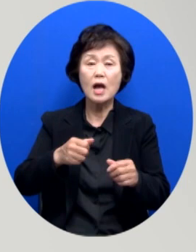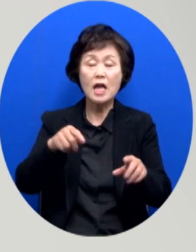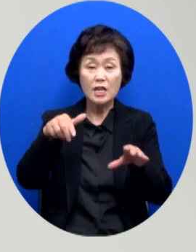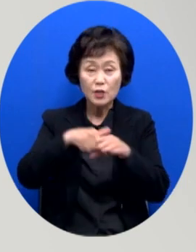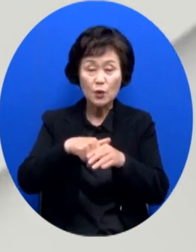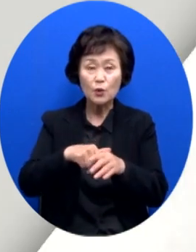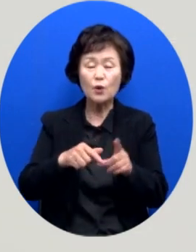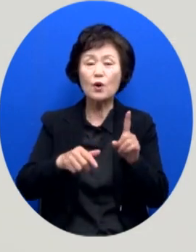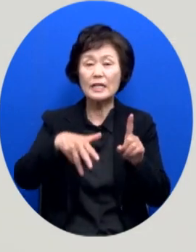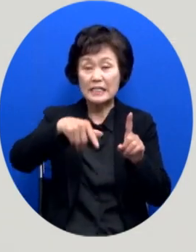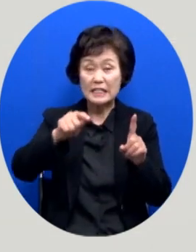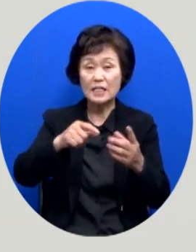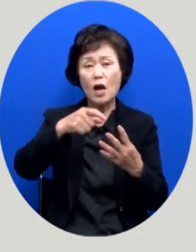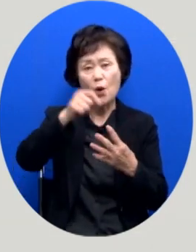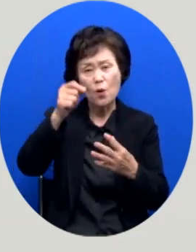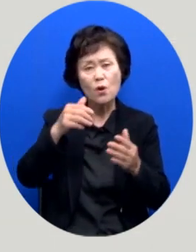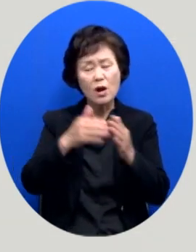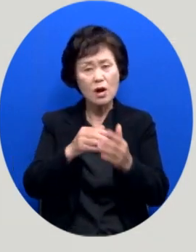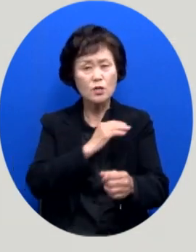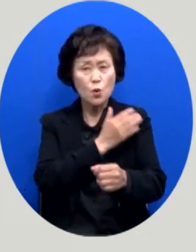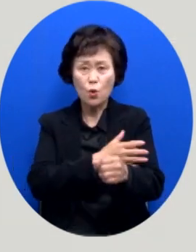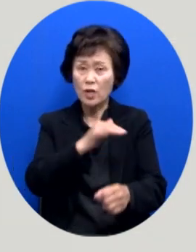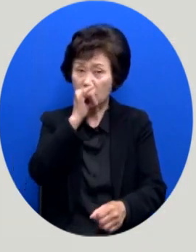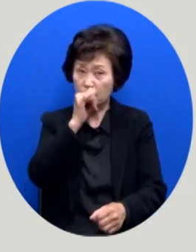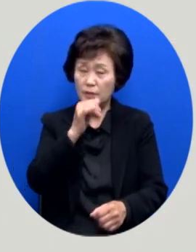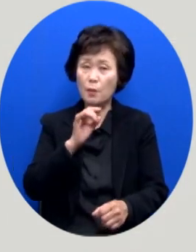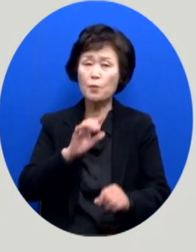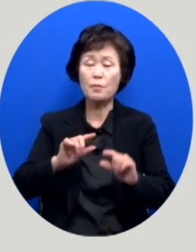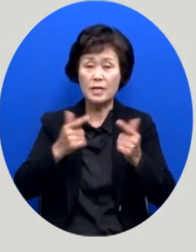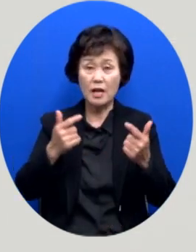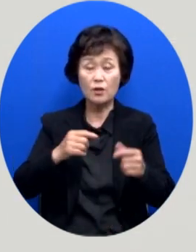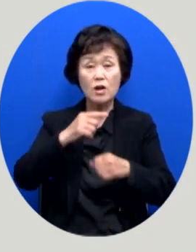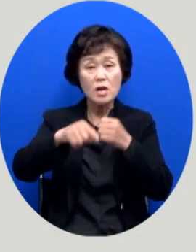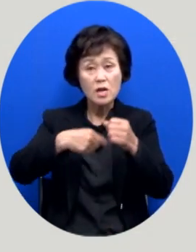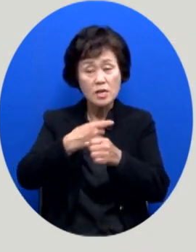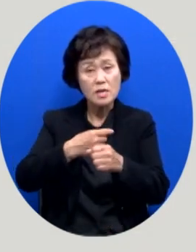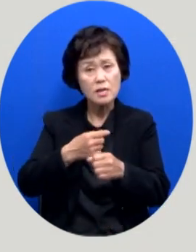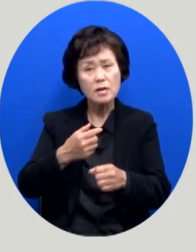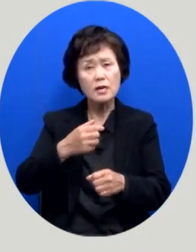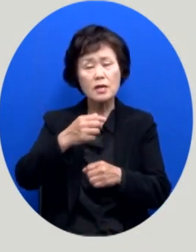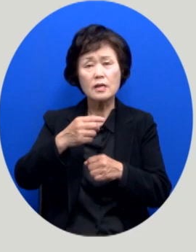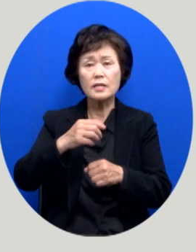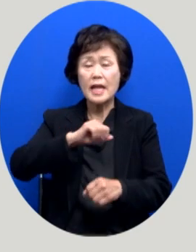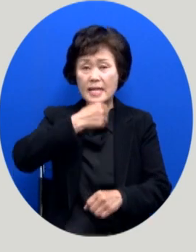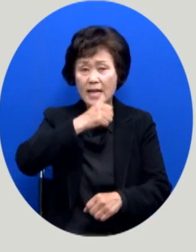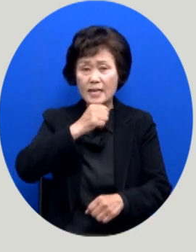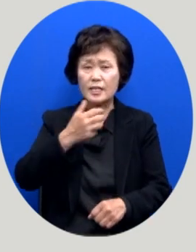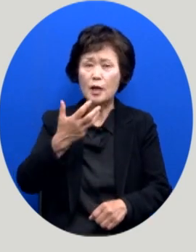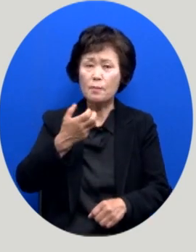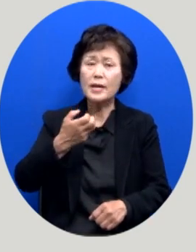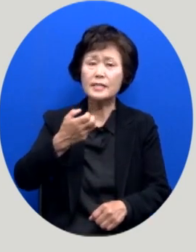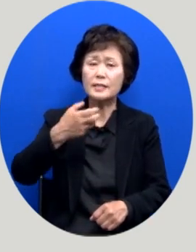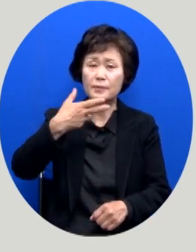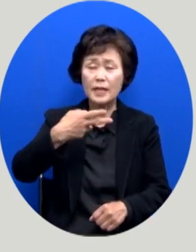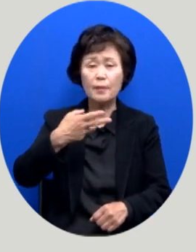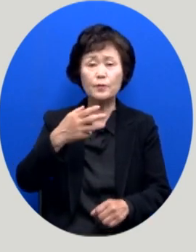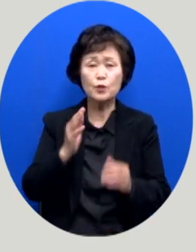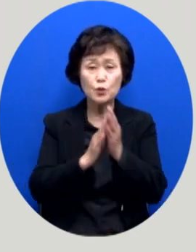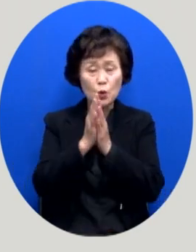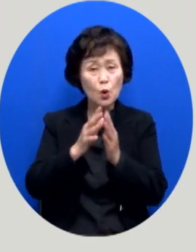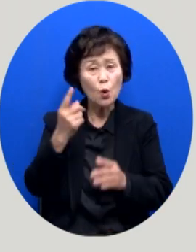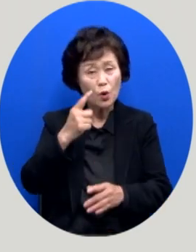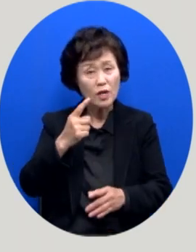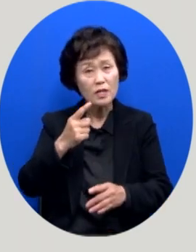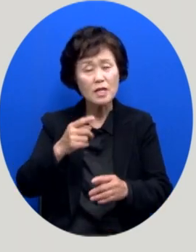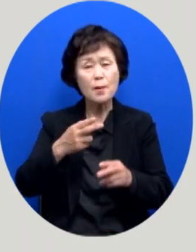갖고 있습니다. 이뿐만이 아닙니다. 한 해 약 83조의 예산을 집행하며 초중고등학교의